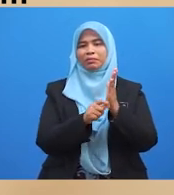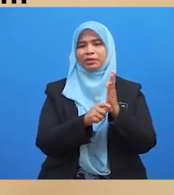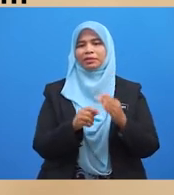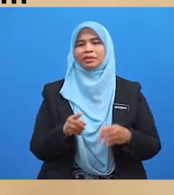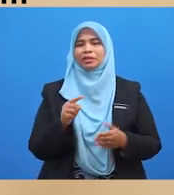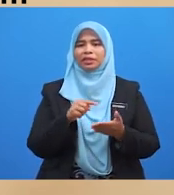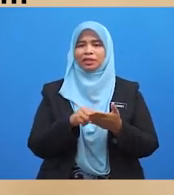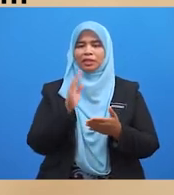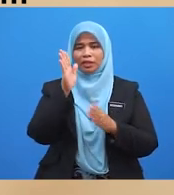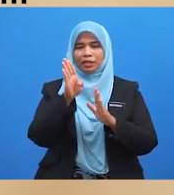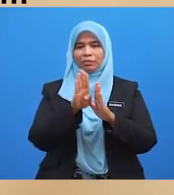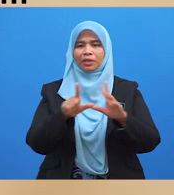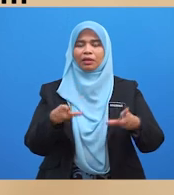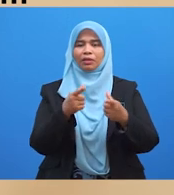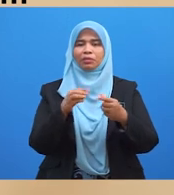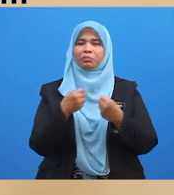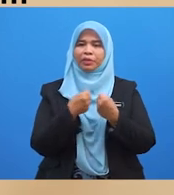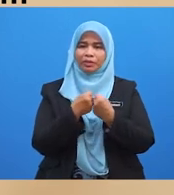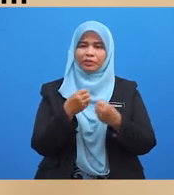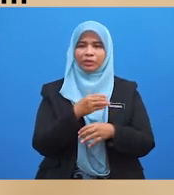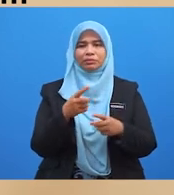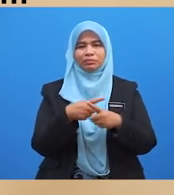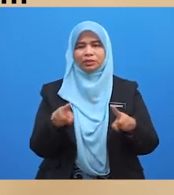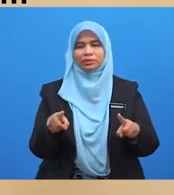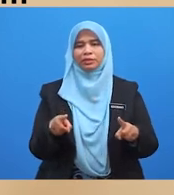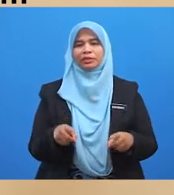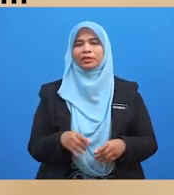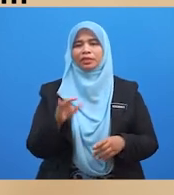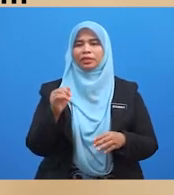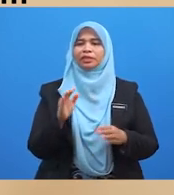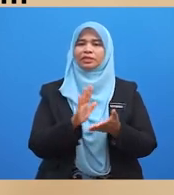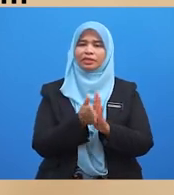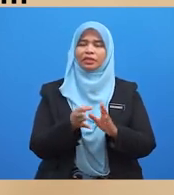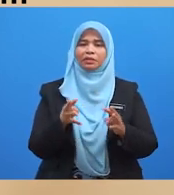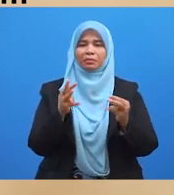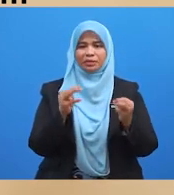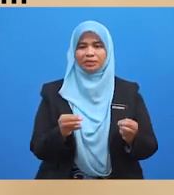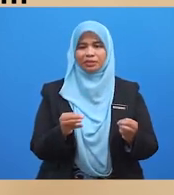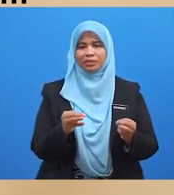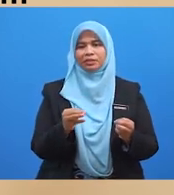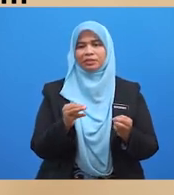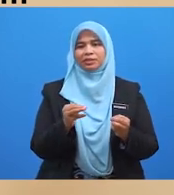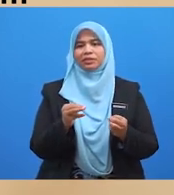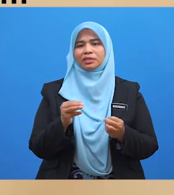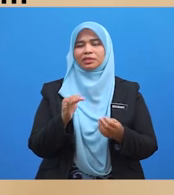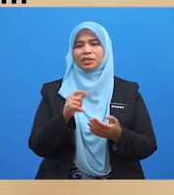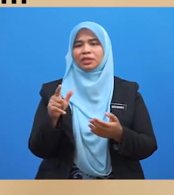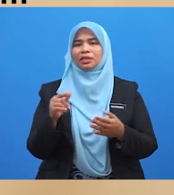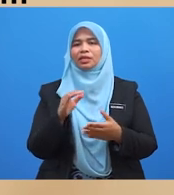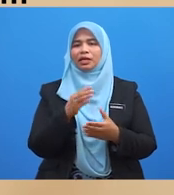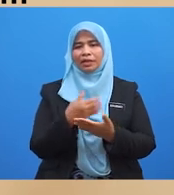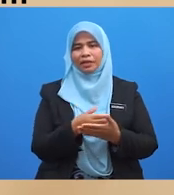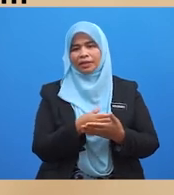berlaku pergaduhan dan perceraian. Yang menjadi mangsa adalah isteri dan anak-anak yang